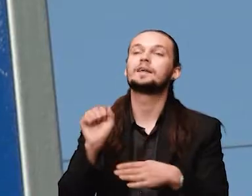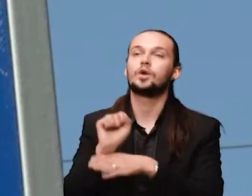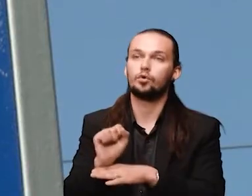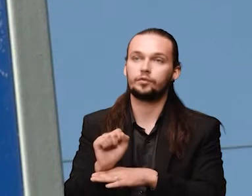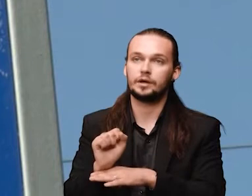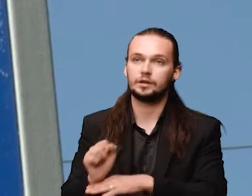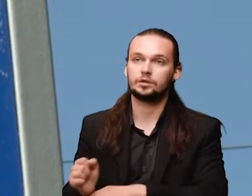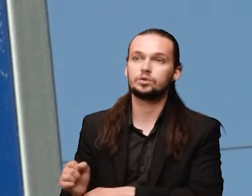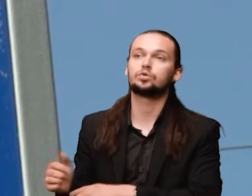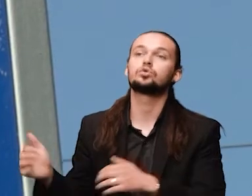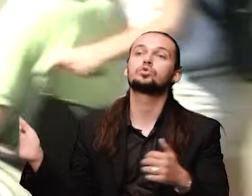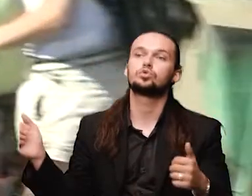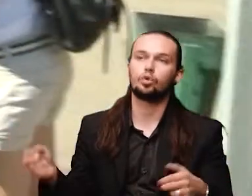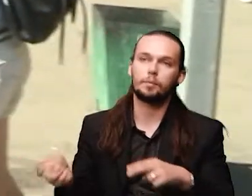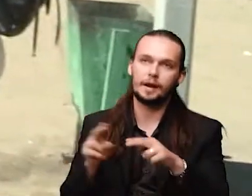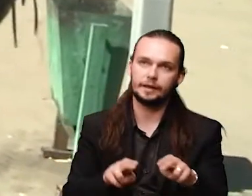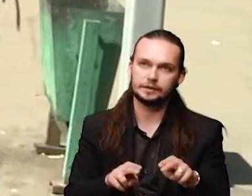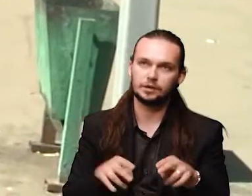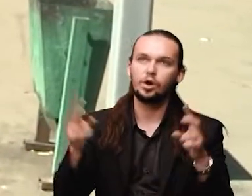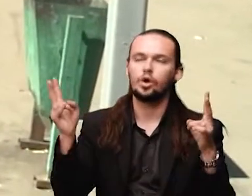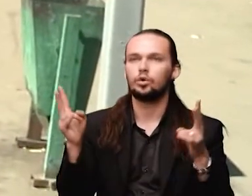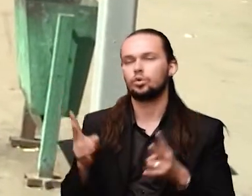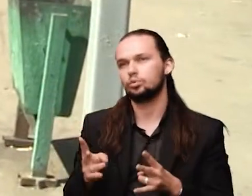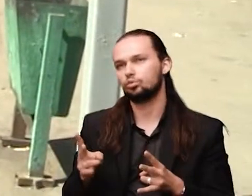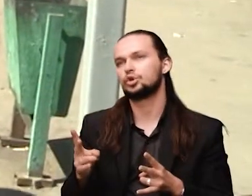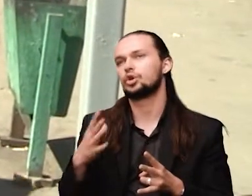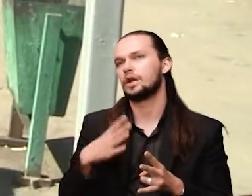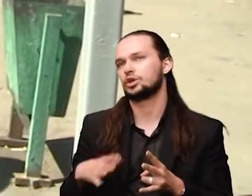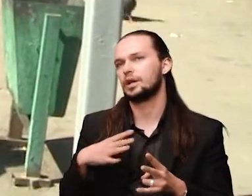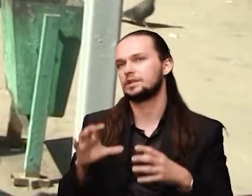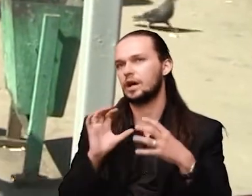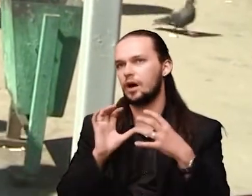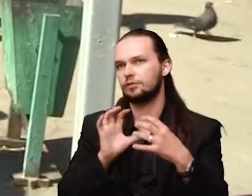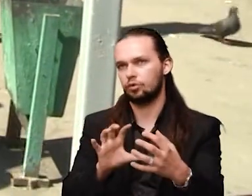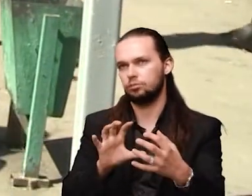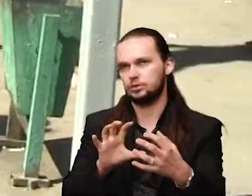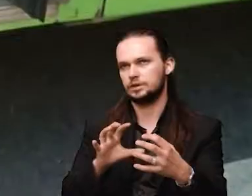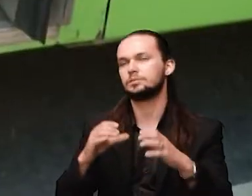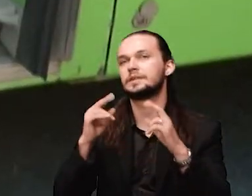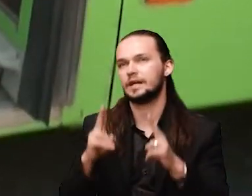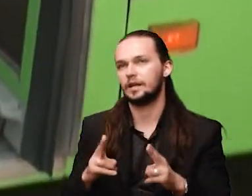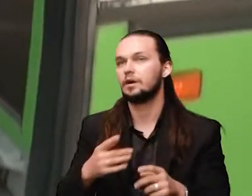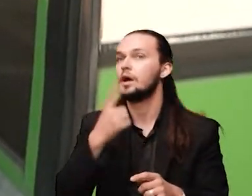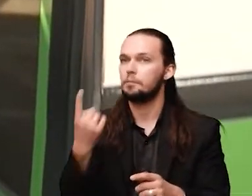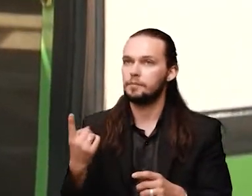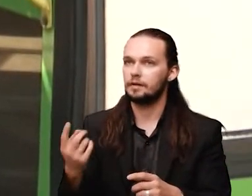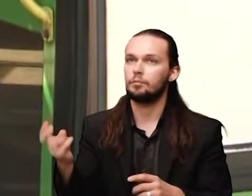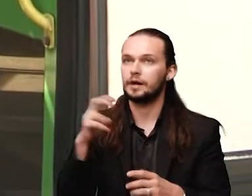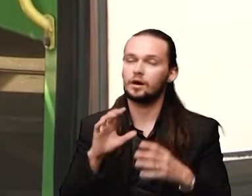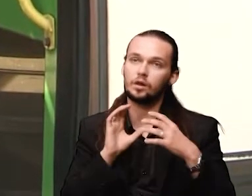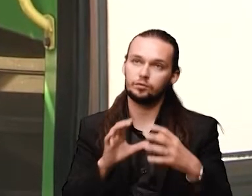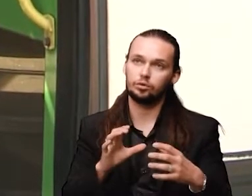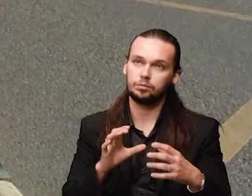До остановки добрались. Осталось дождаться автобуса с выдвижной аппарелью. Первым приехал автобус, не оснащенный новой